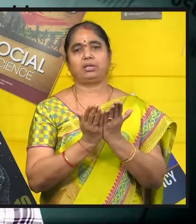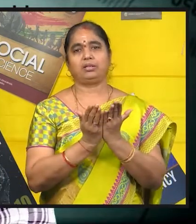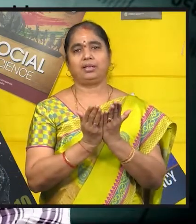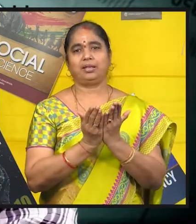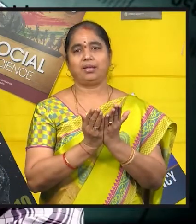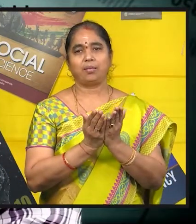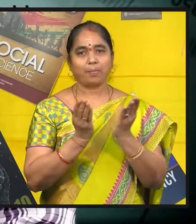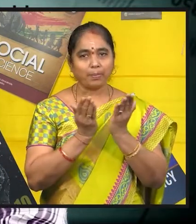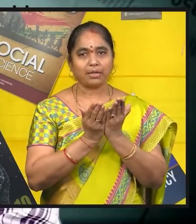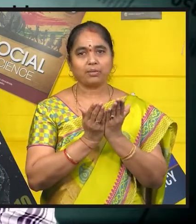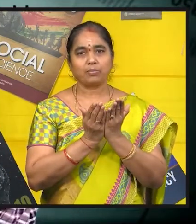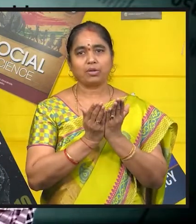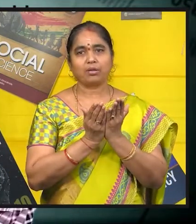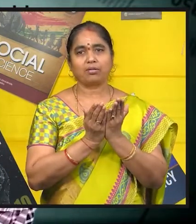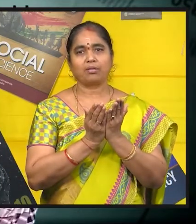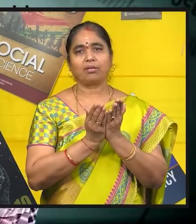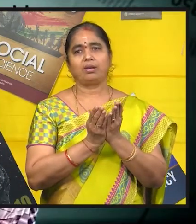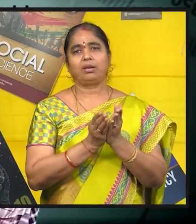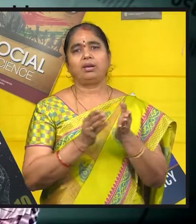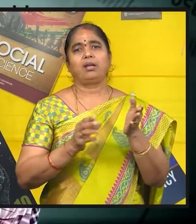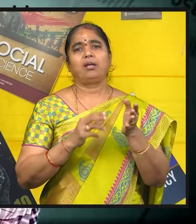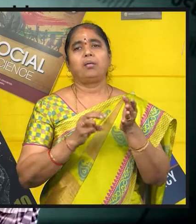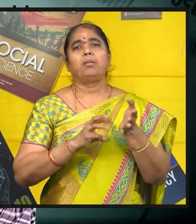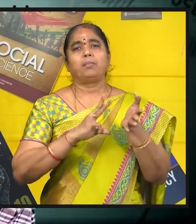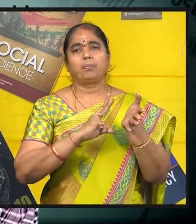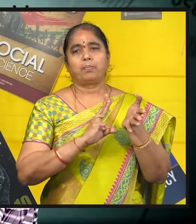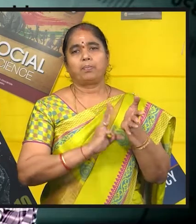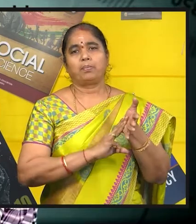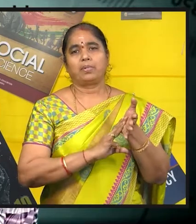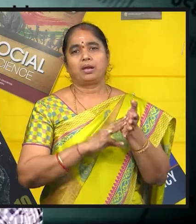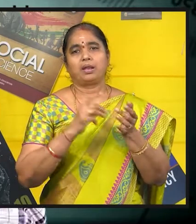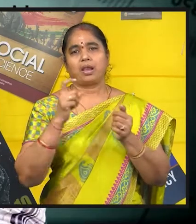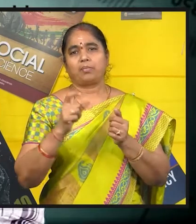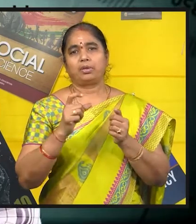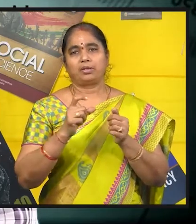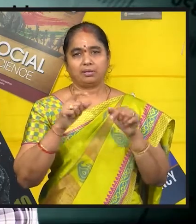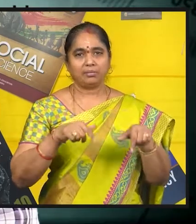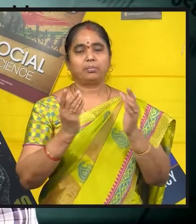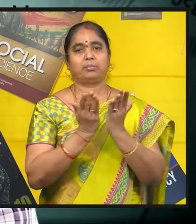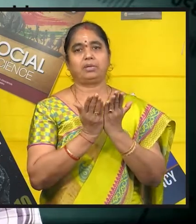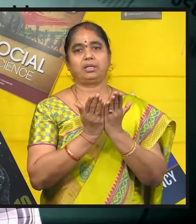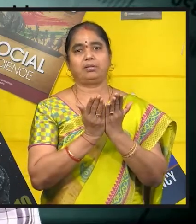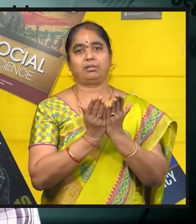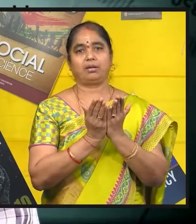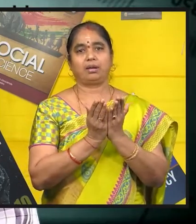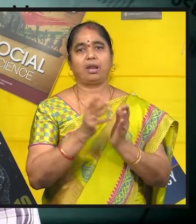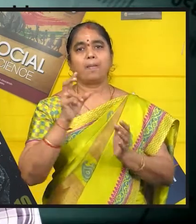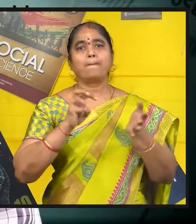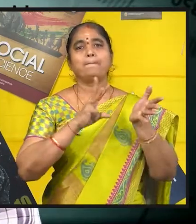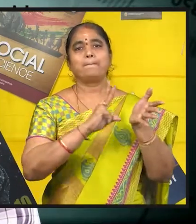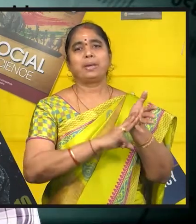பாடத்திலே கற்றுக்கொள்ளப் போகிறோம்? நவீன ஆவர்த்தன விதி என்றால் என்ன என்பதனை கற்றுக்கொள்ளப் போகிறோம்.